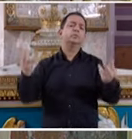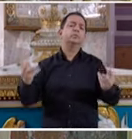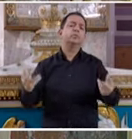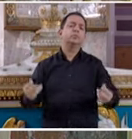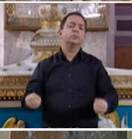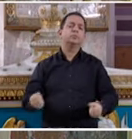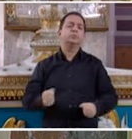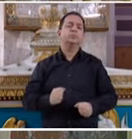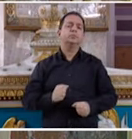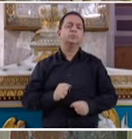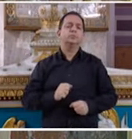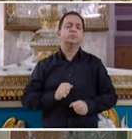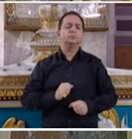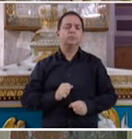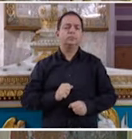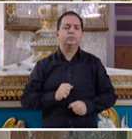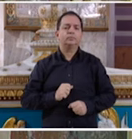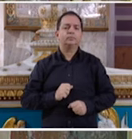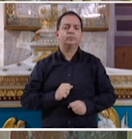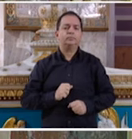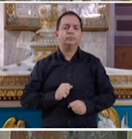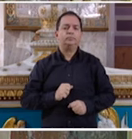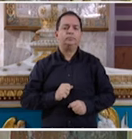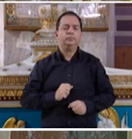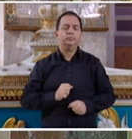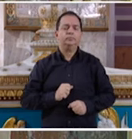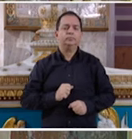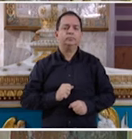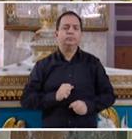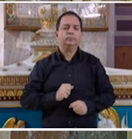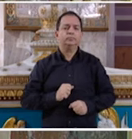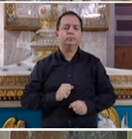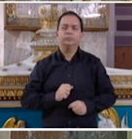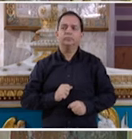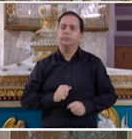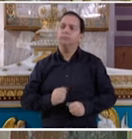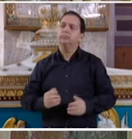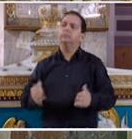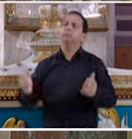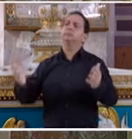Υπότιτλοι AUTHORWAVE.